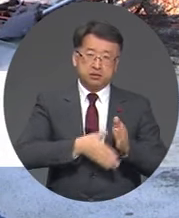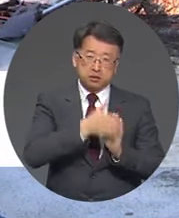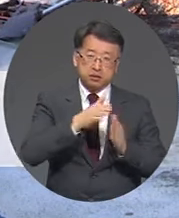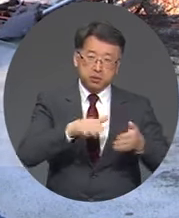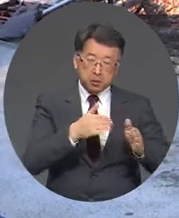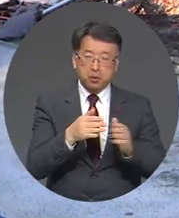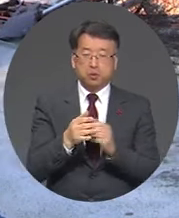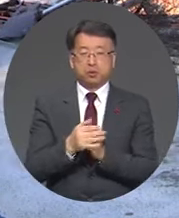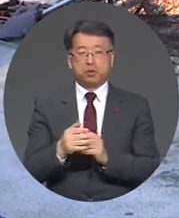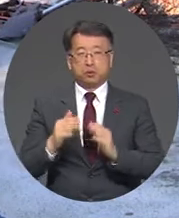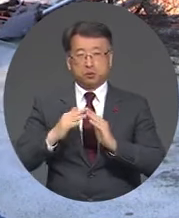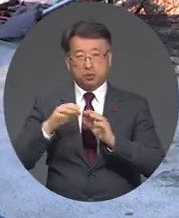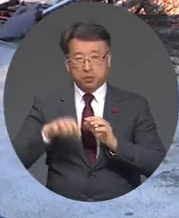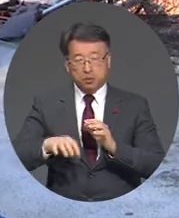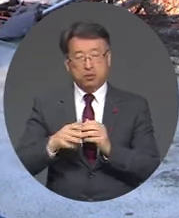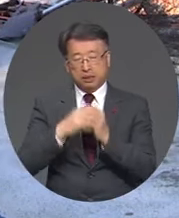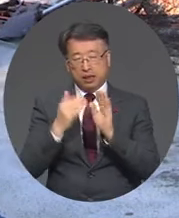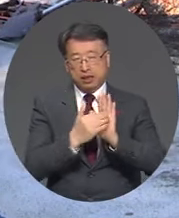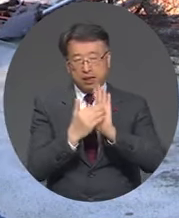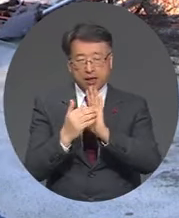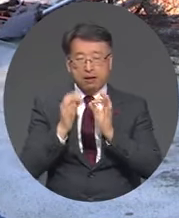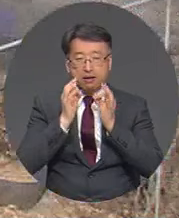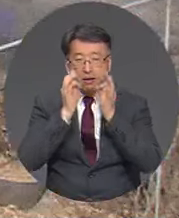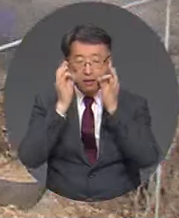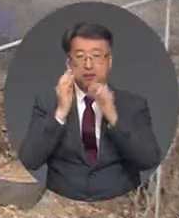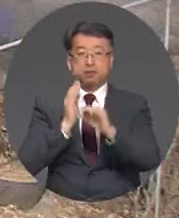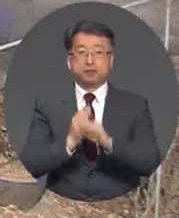비상입니다. 첫 소식 이선영 기자입니다.